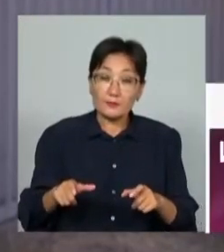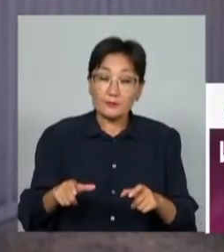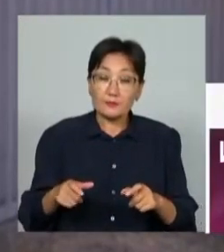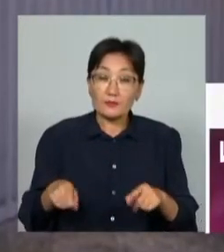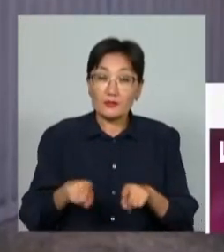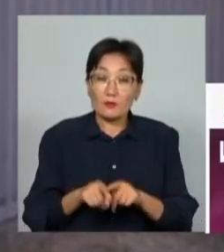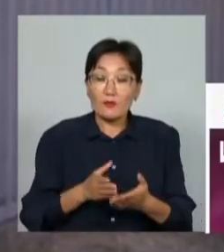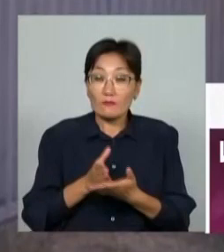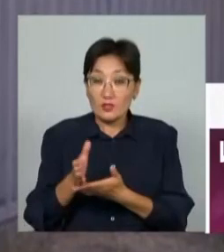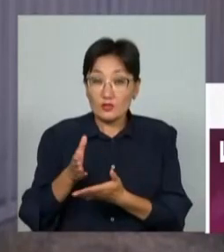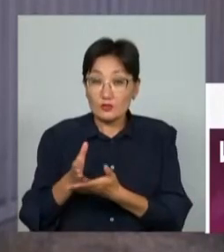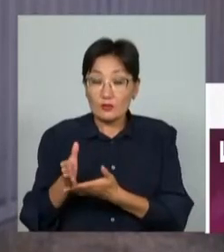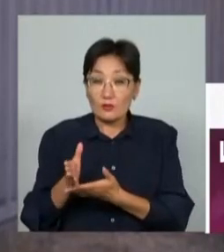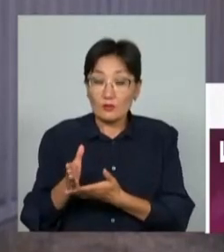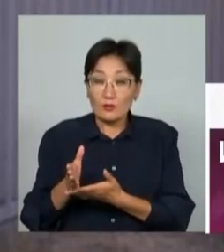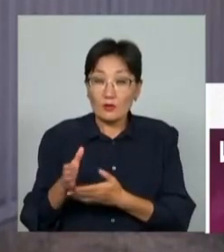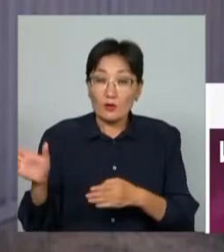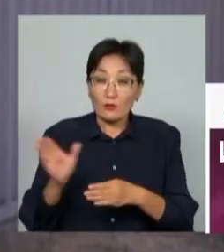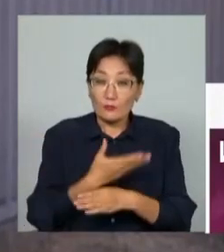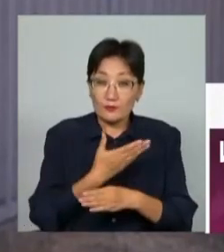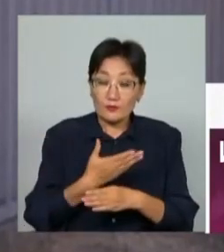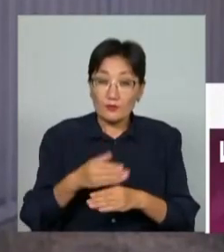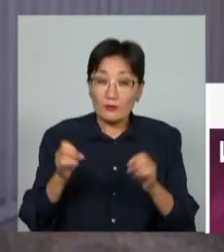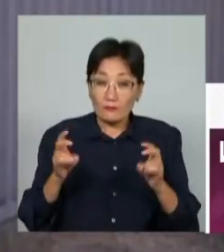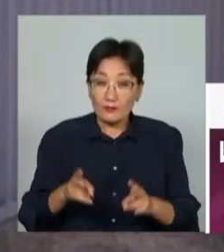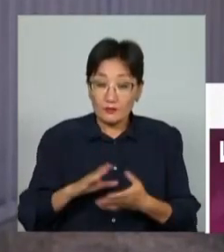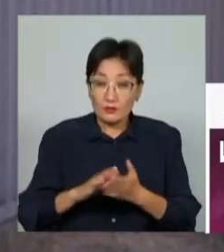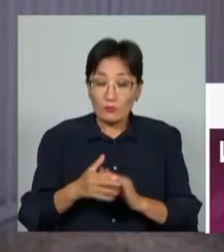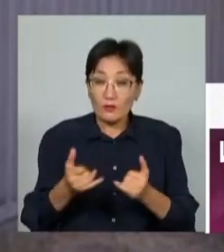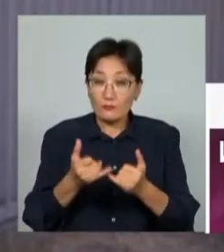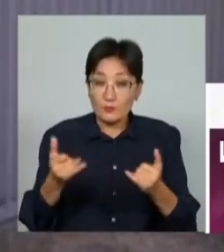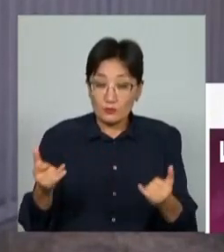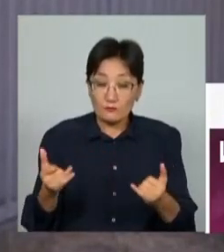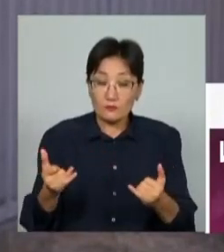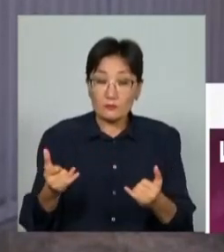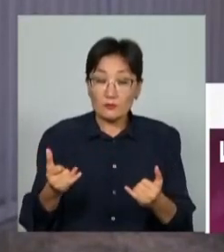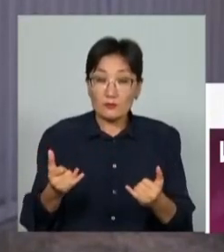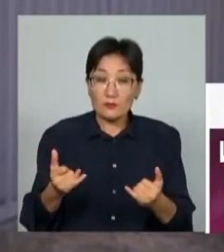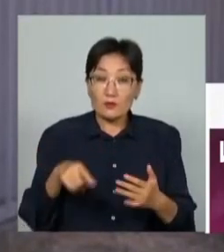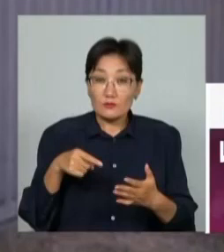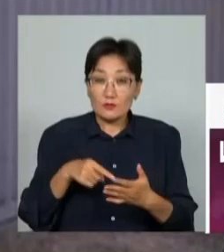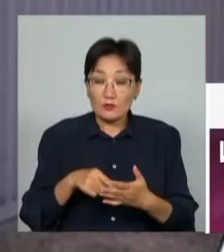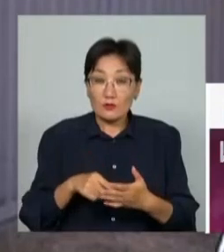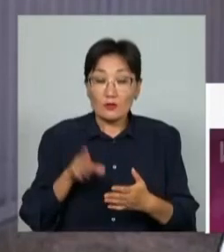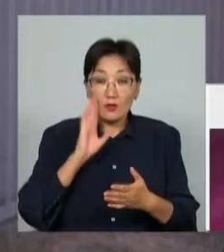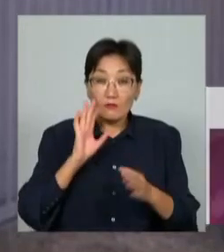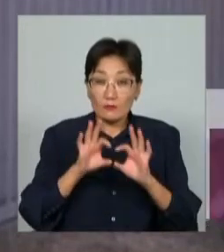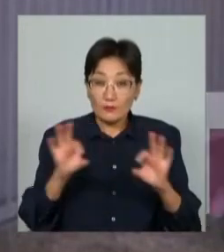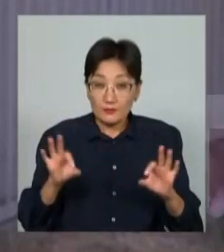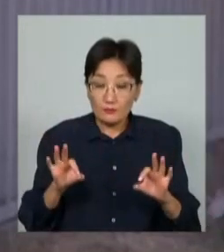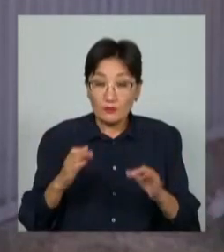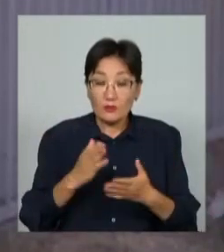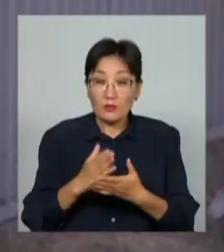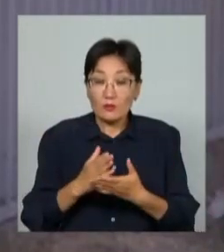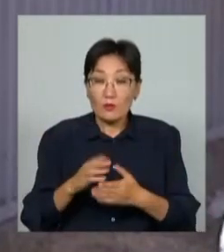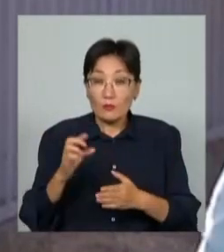так как выезжаем по ликвидации утечек, по обслуживанию городской водопроводной сети, расположен